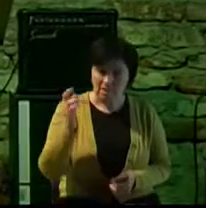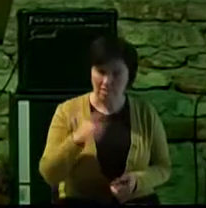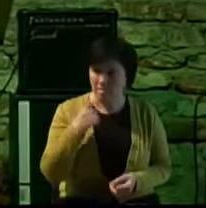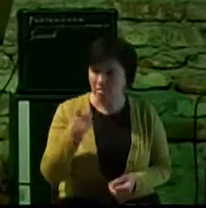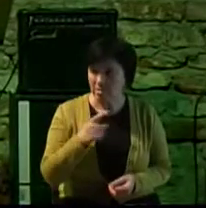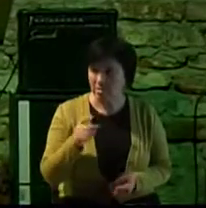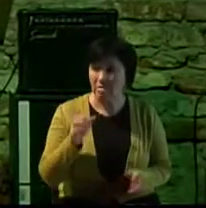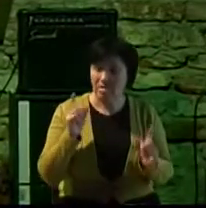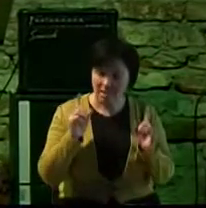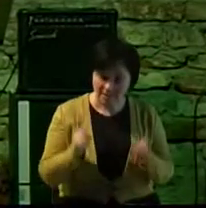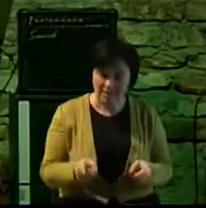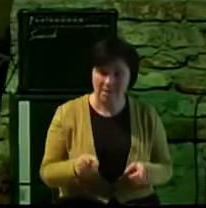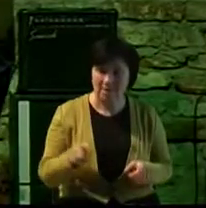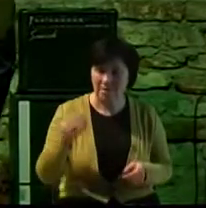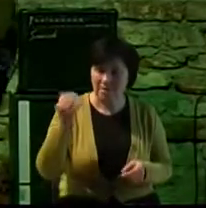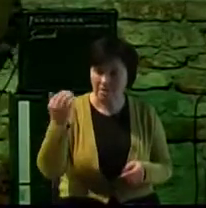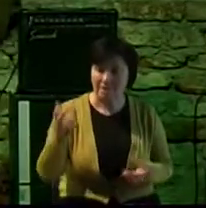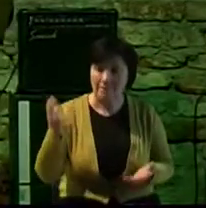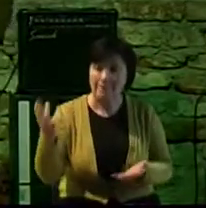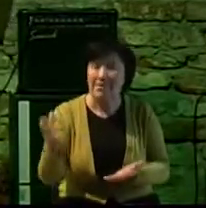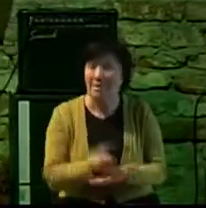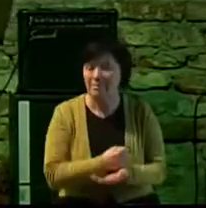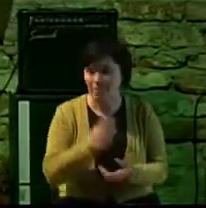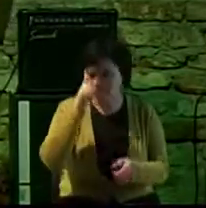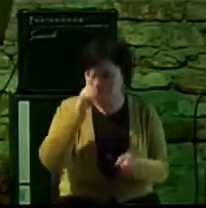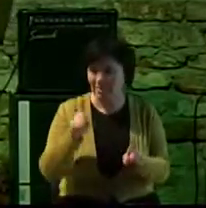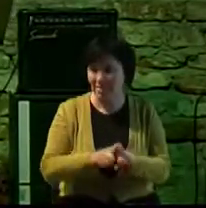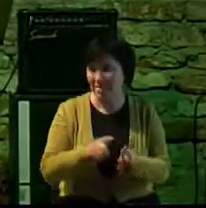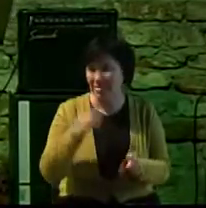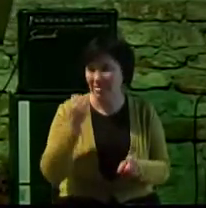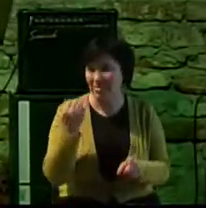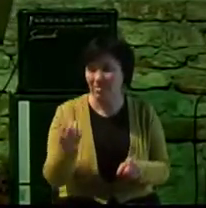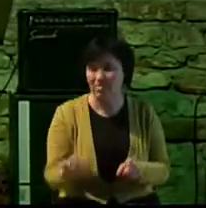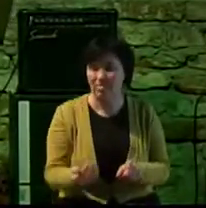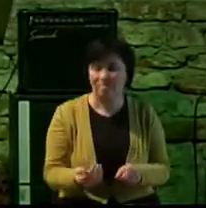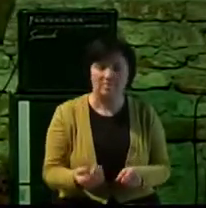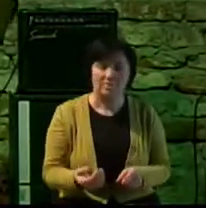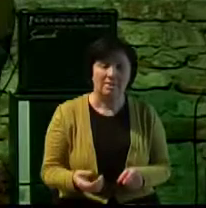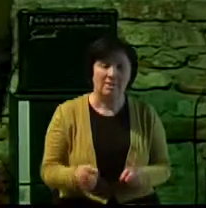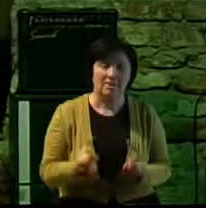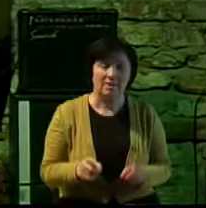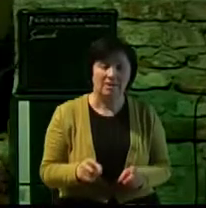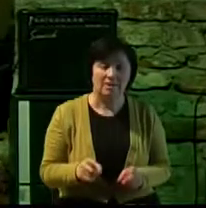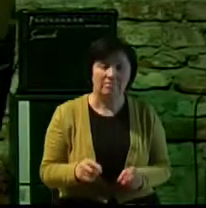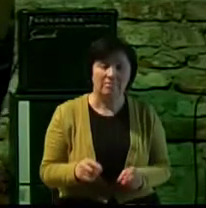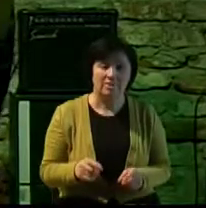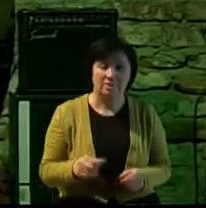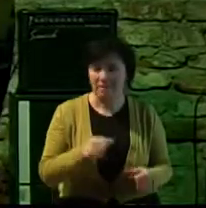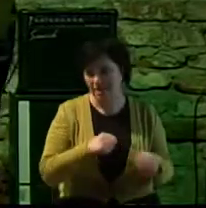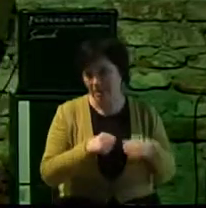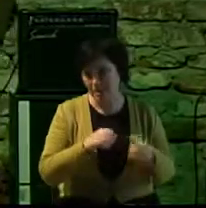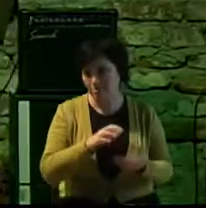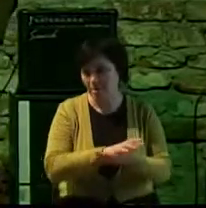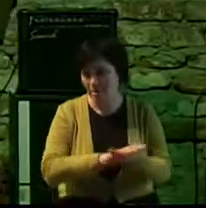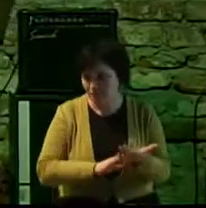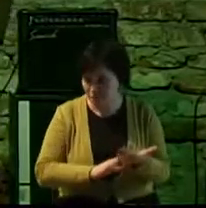Господь говорит, что тогда ты приобрел брата твоего. То есть тогда его грех прощен,